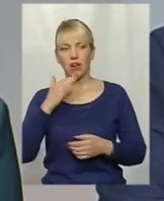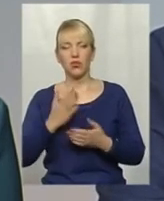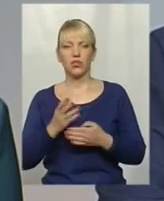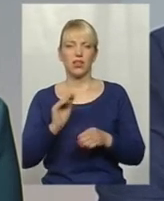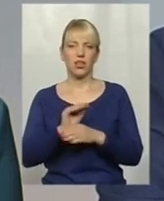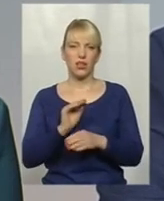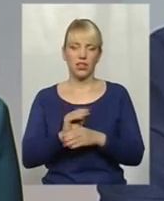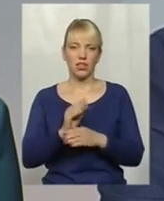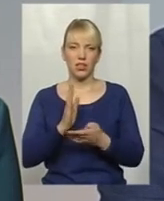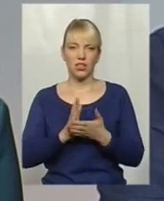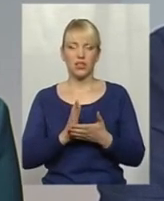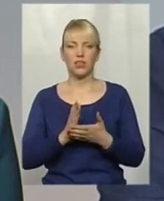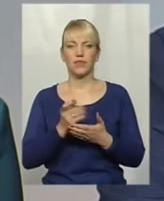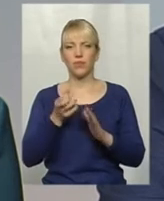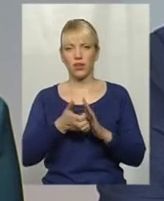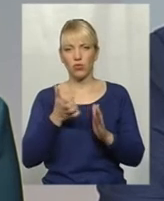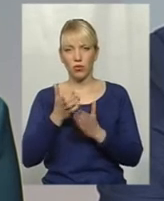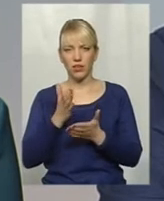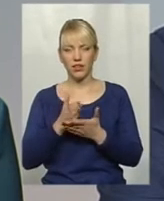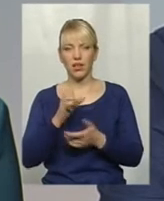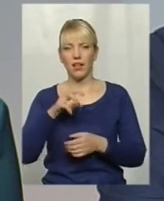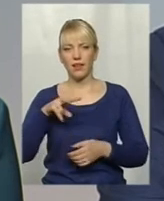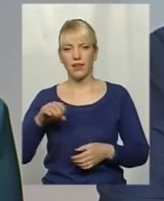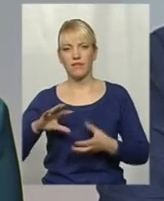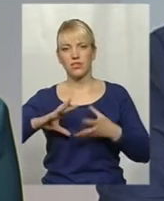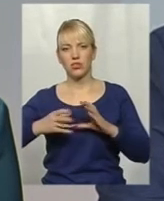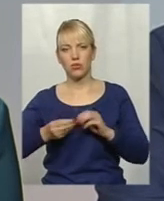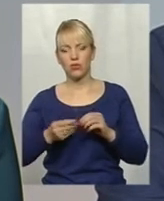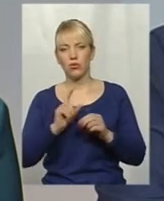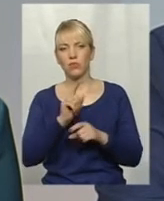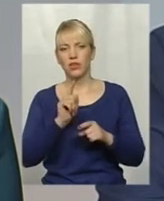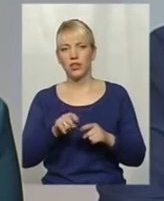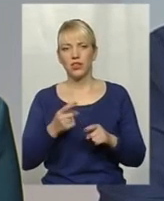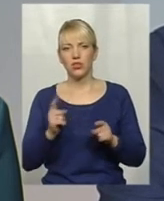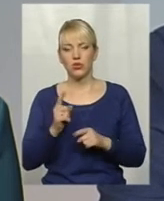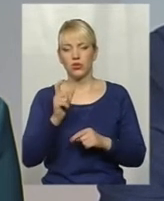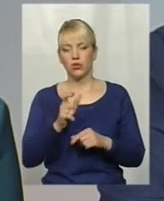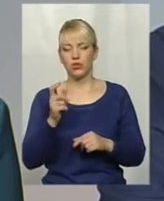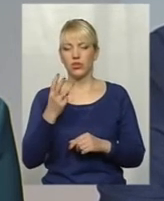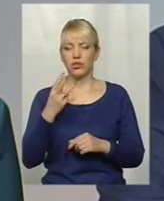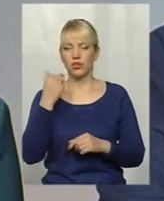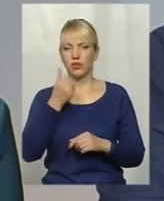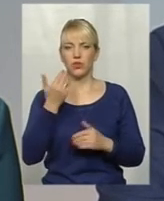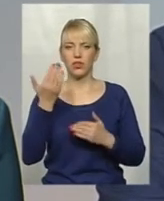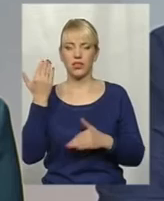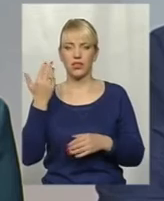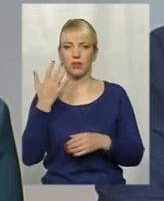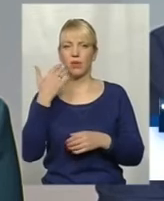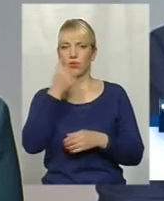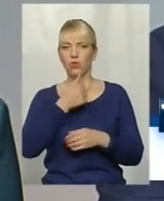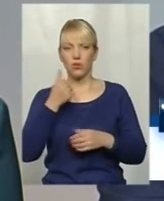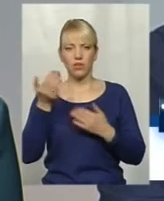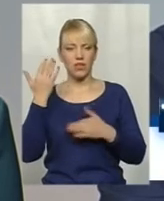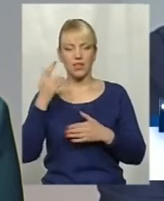це нормально, коли є критика. Але в цілому те, що люди ще років 3-5 назад не могли подумати, що у нас таке в країні може